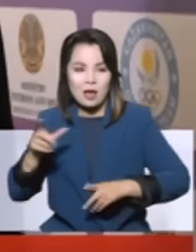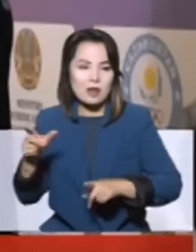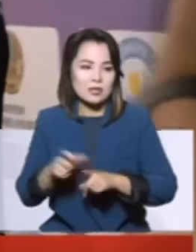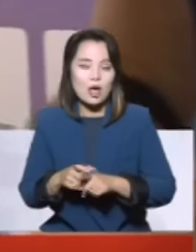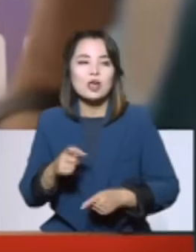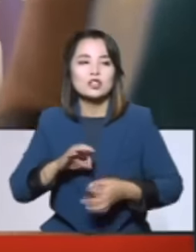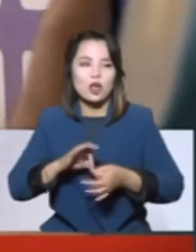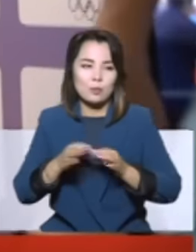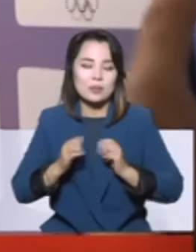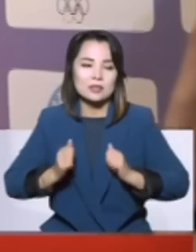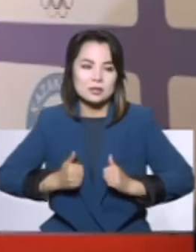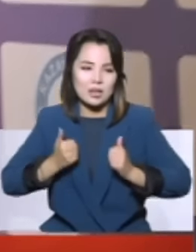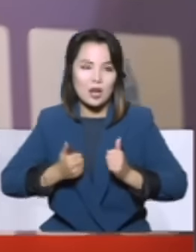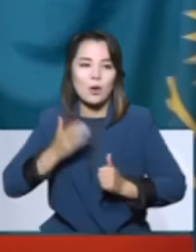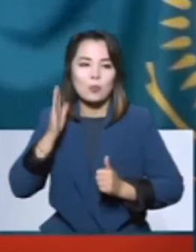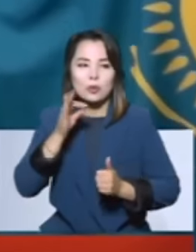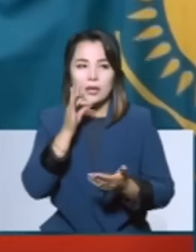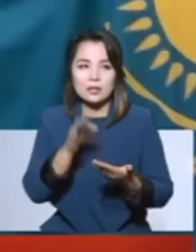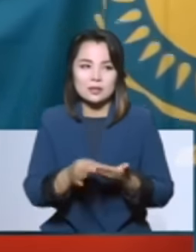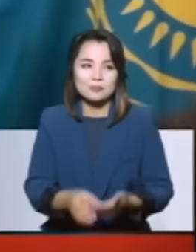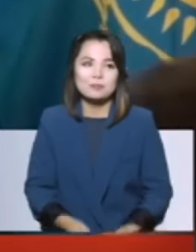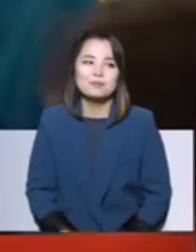атану үшін барын салатын жеткізді.